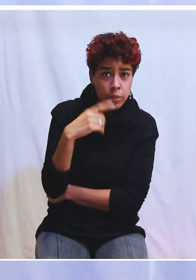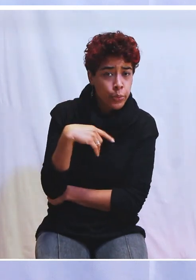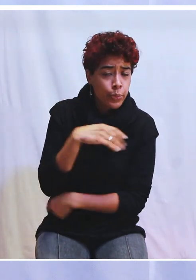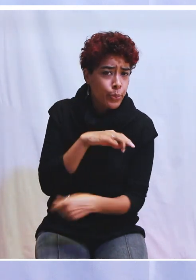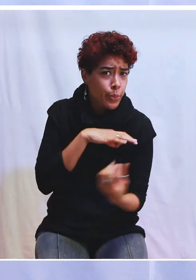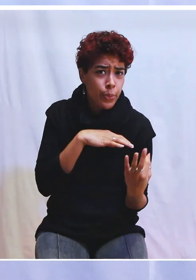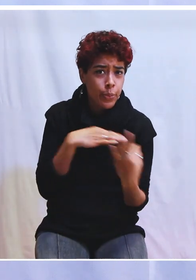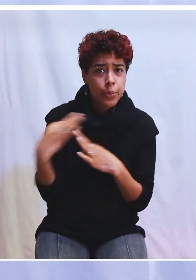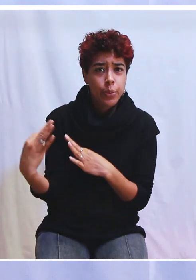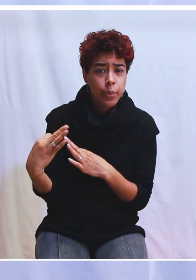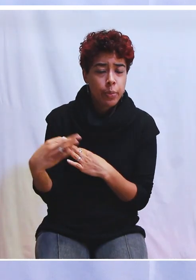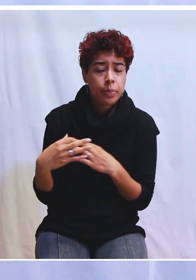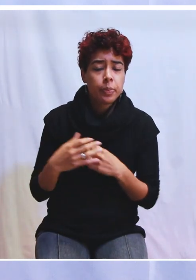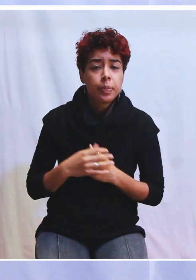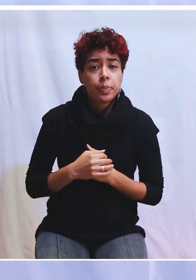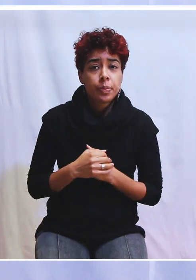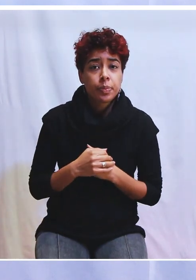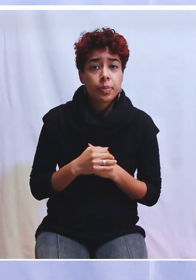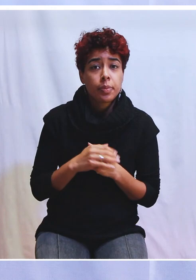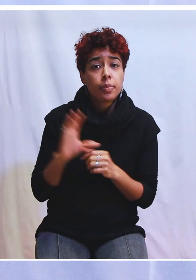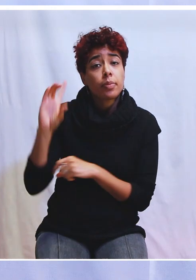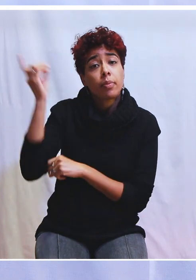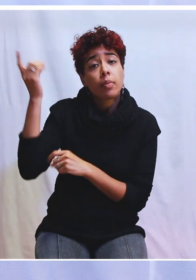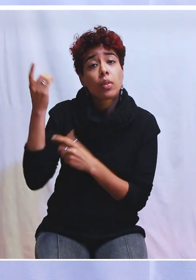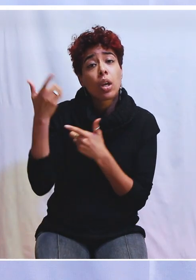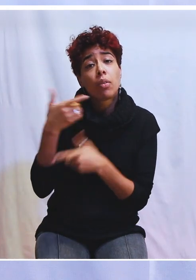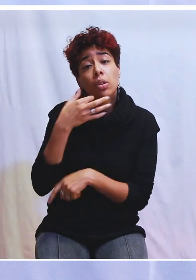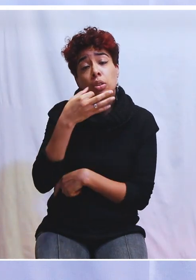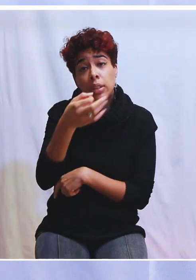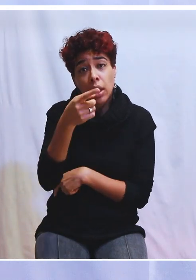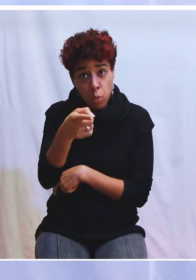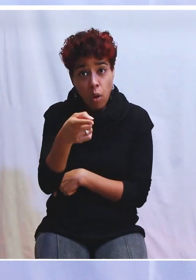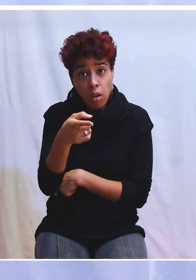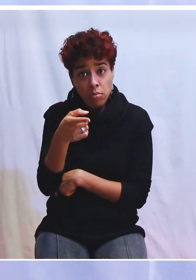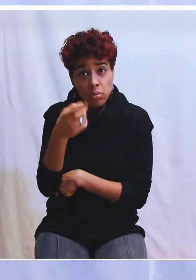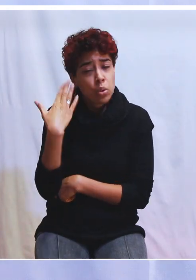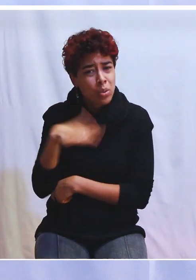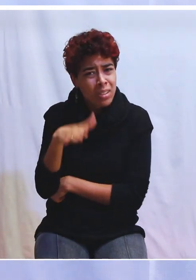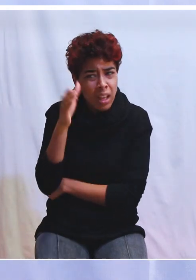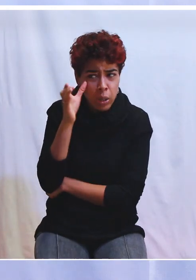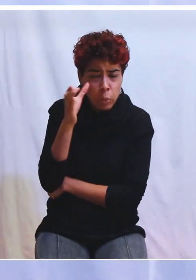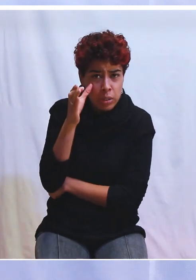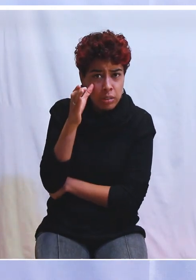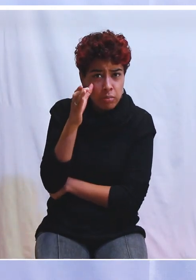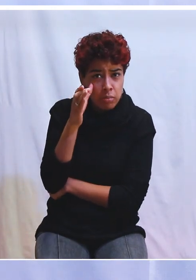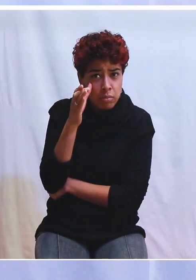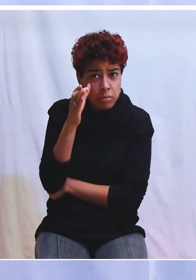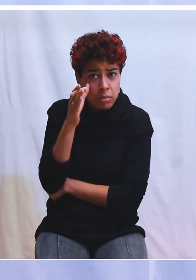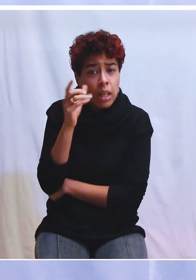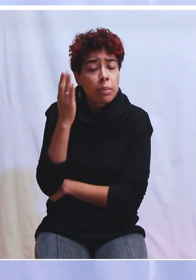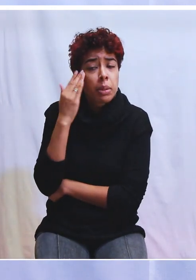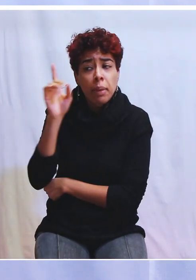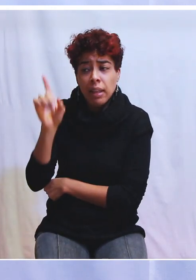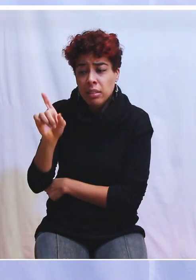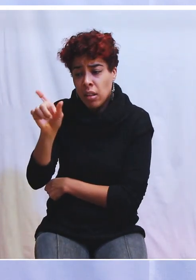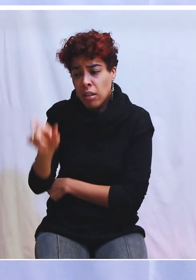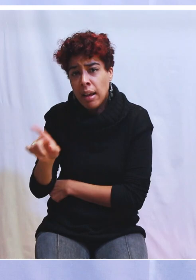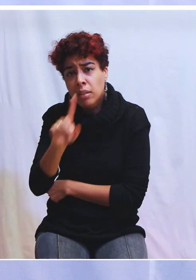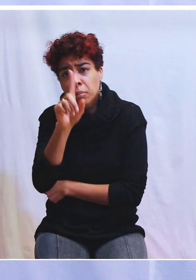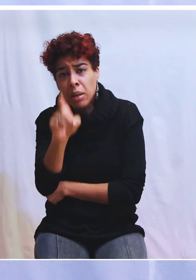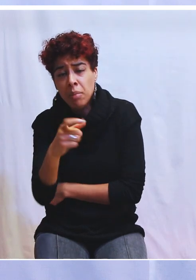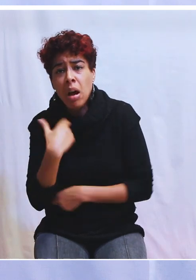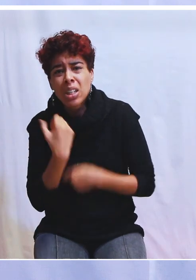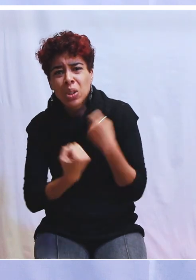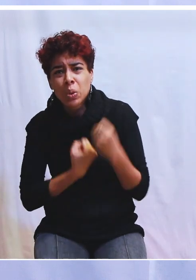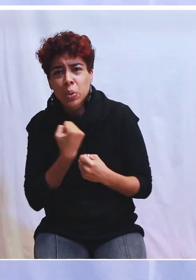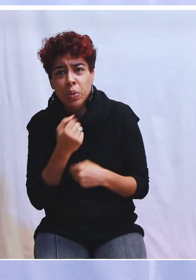permanent. Dieu veut te dire aujourd'hui, as-tu cette oreille qui écoute ton prochain quand il vient t'interpeller et que te dit « je